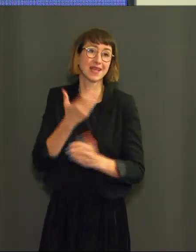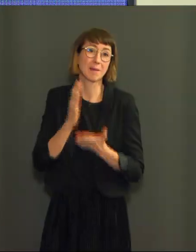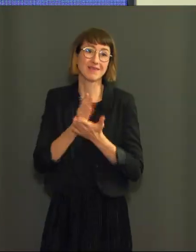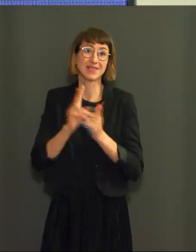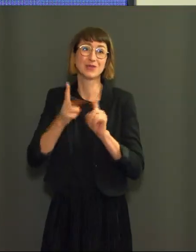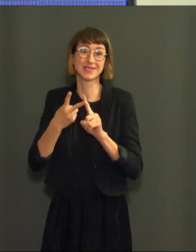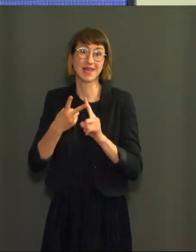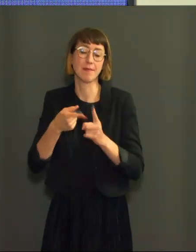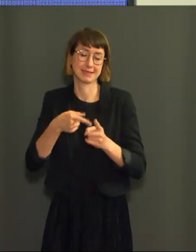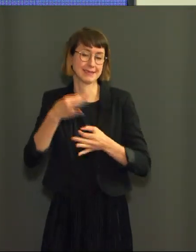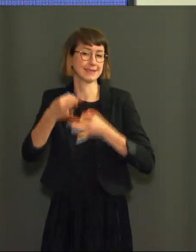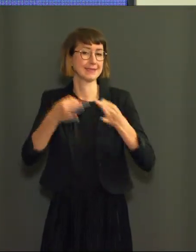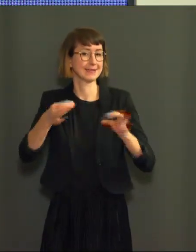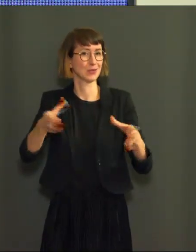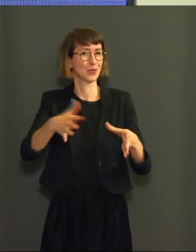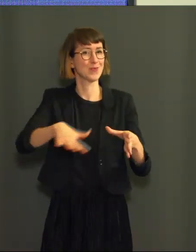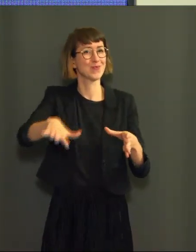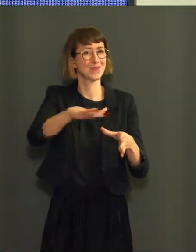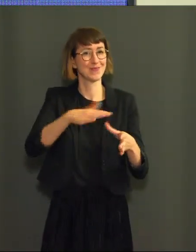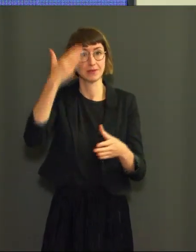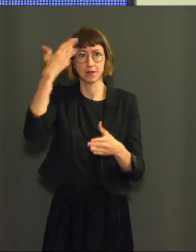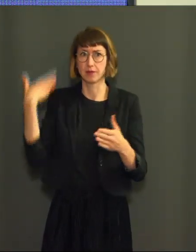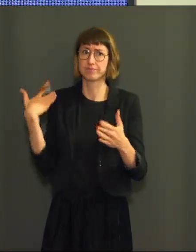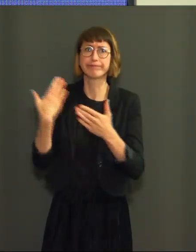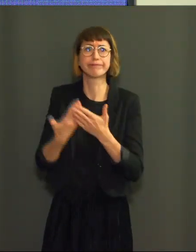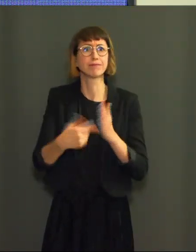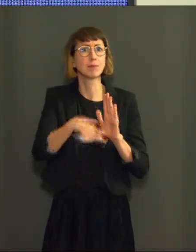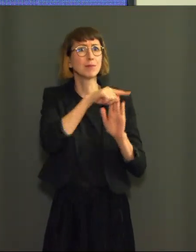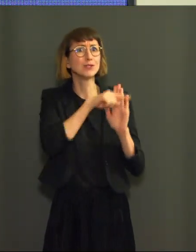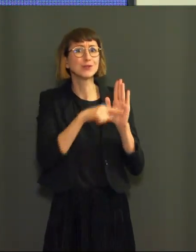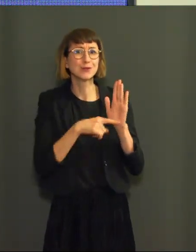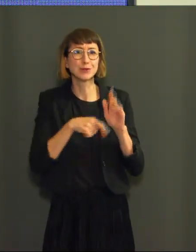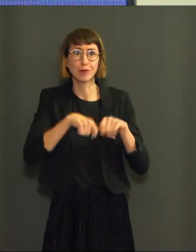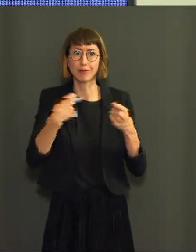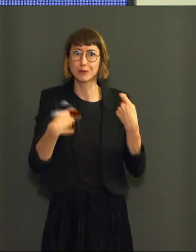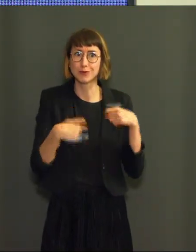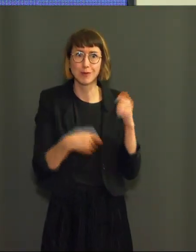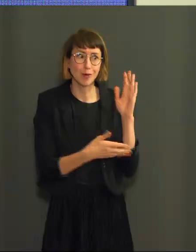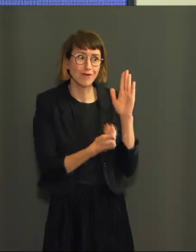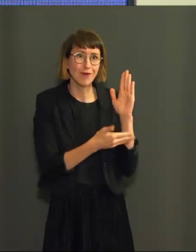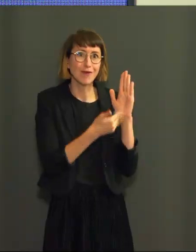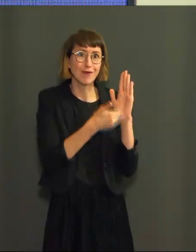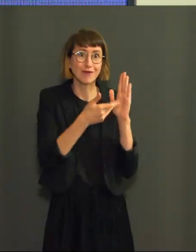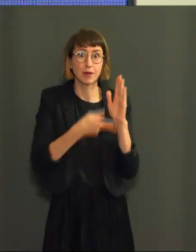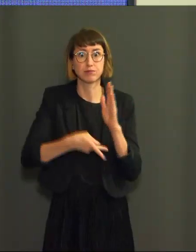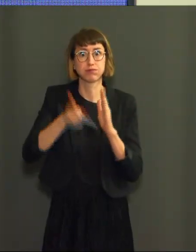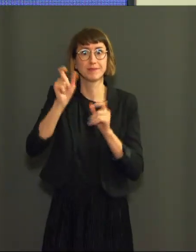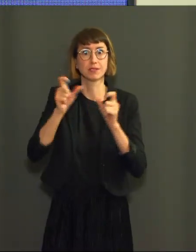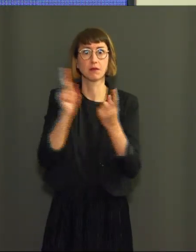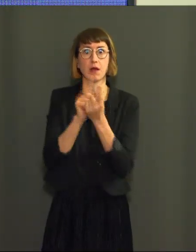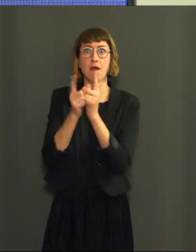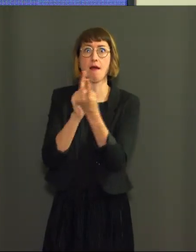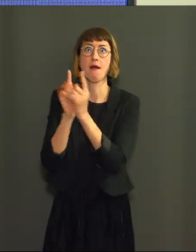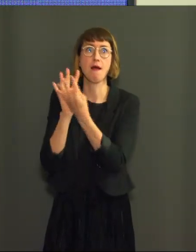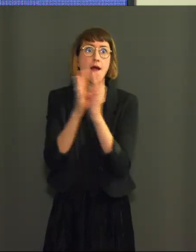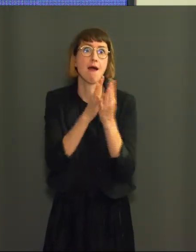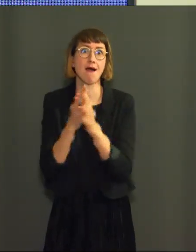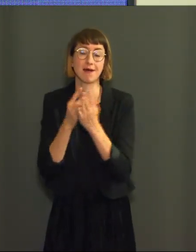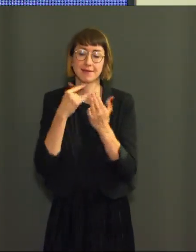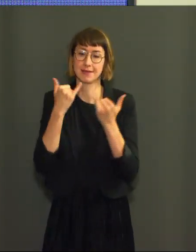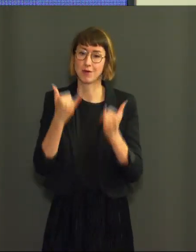de plus en plus de contacts, on le sait, puisque les mesures, entre autres, de confinement ont significativement été diminuées depuis quelques